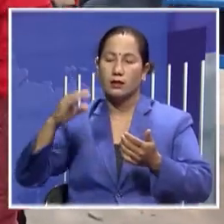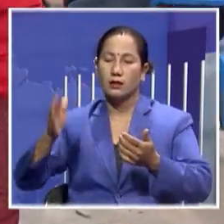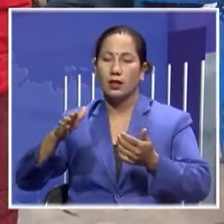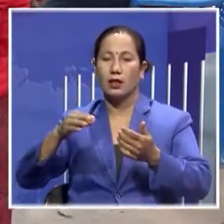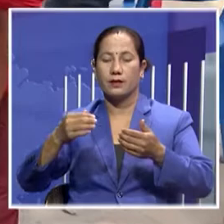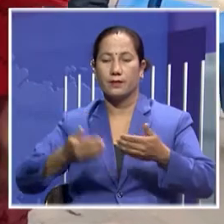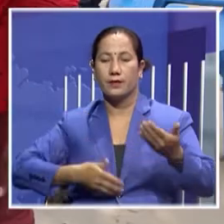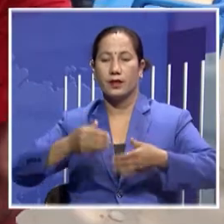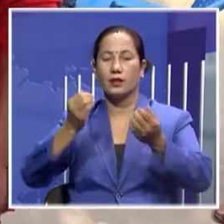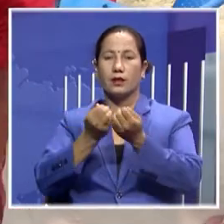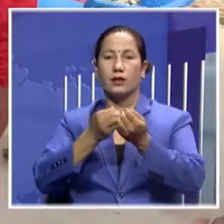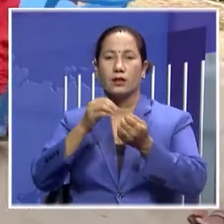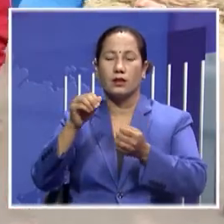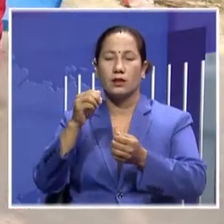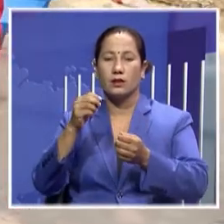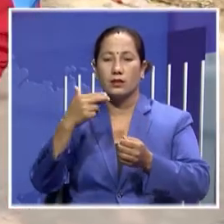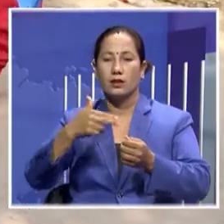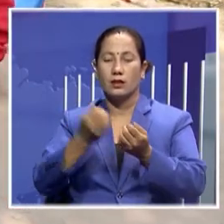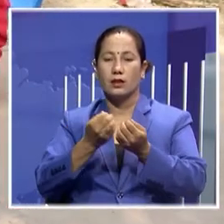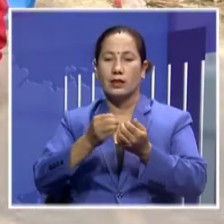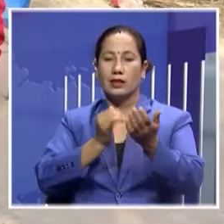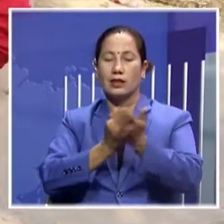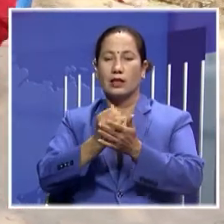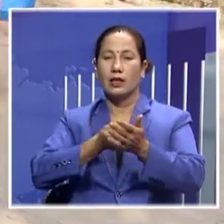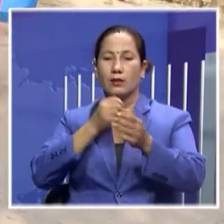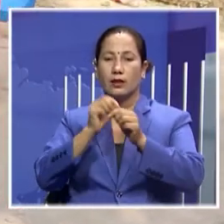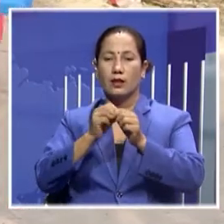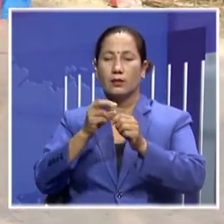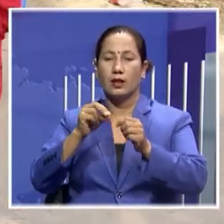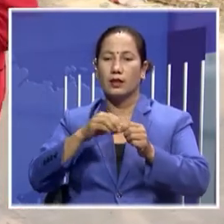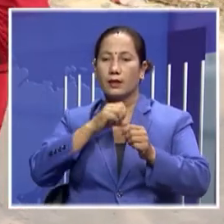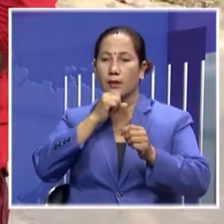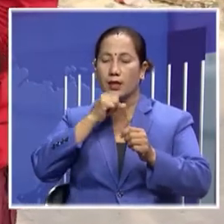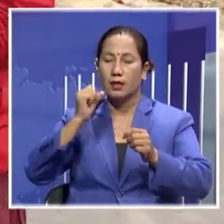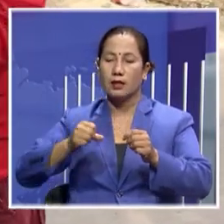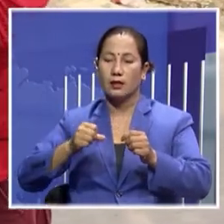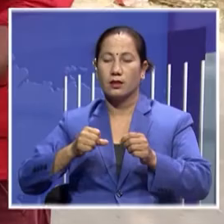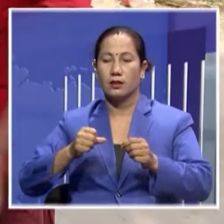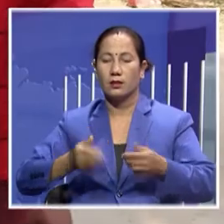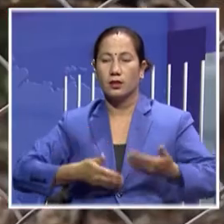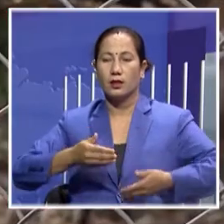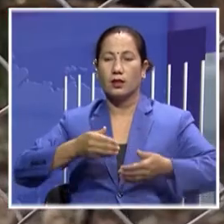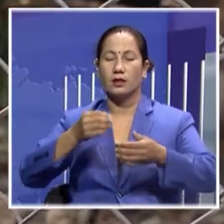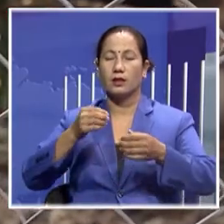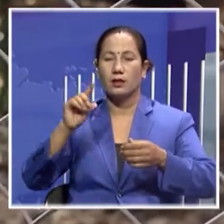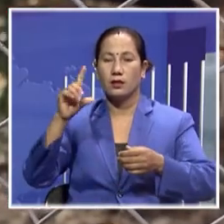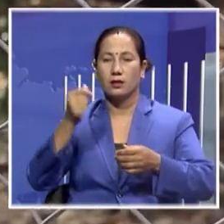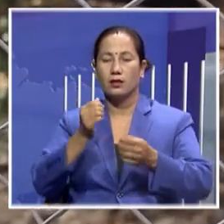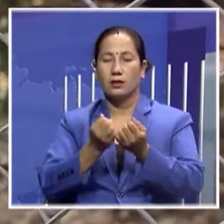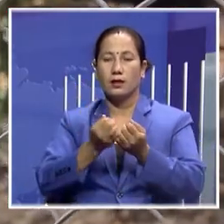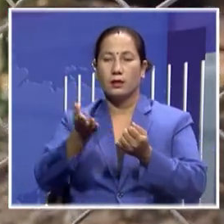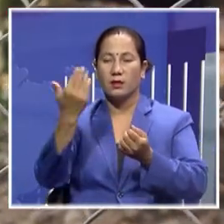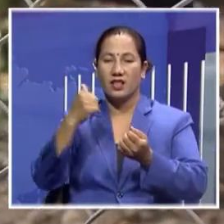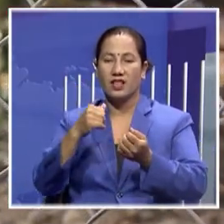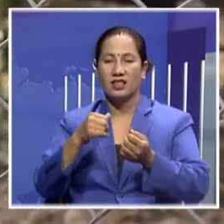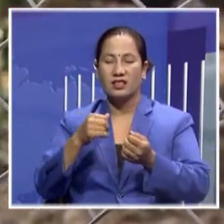छ, जसले गर्दा किसानले आफूले तयार पारेका खसी बोकाको बजारीकरण गर्न सजिलो भएको हो। पहिला त त्यस्तै कुत्ताको